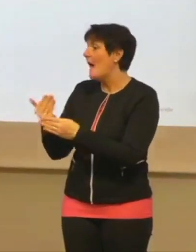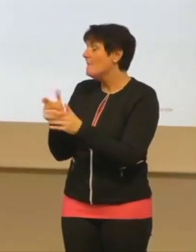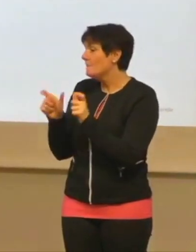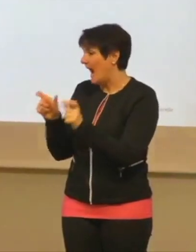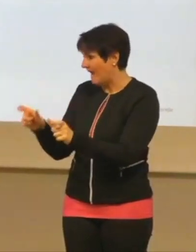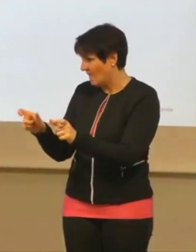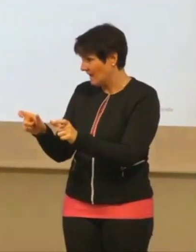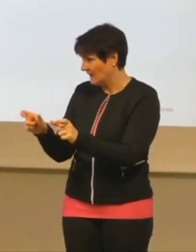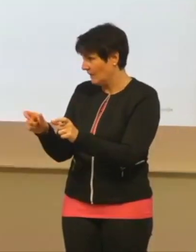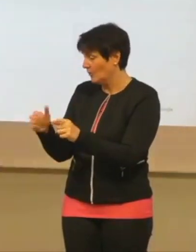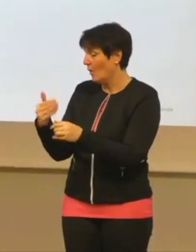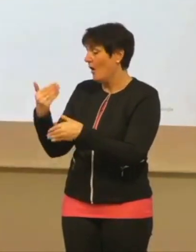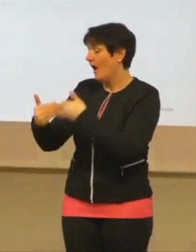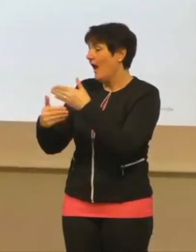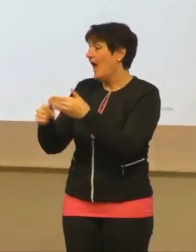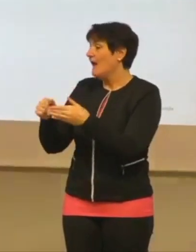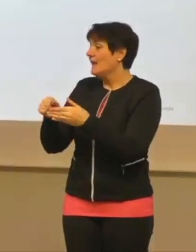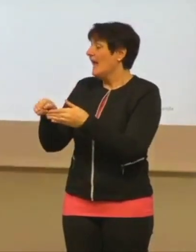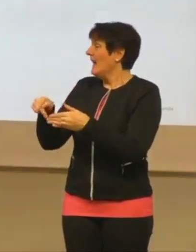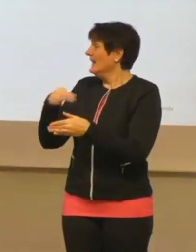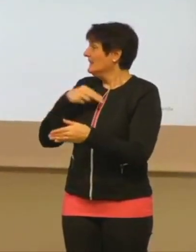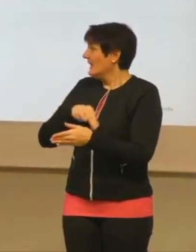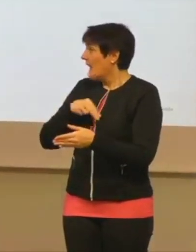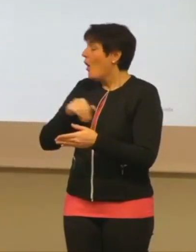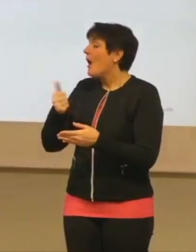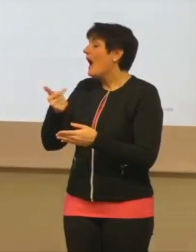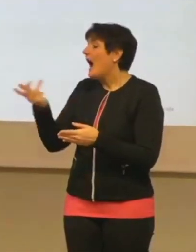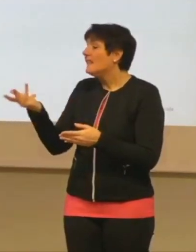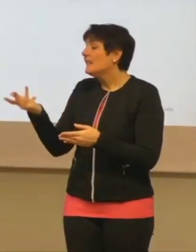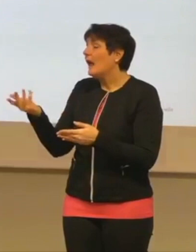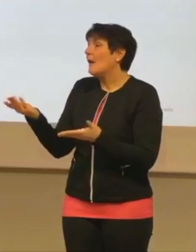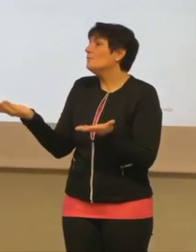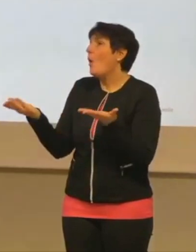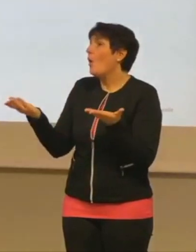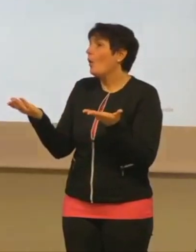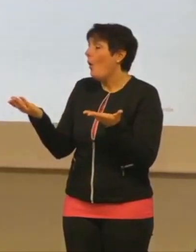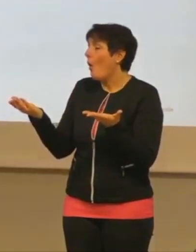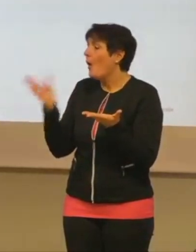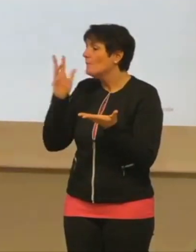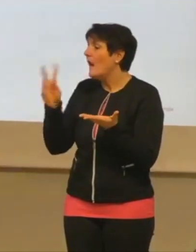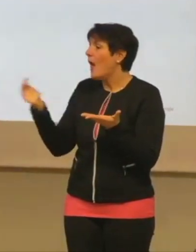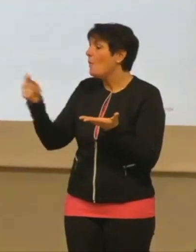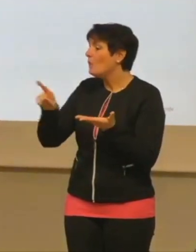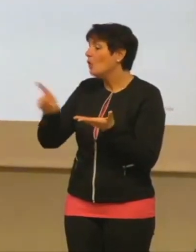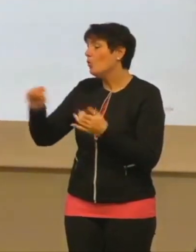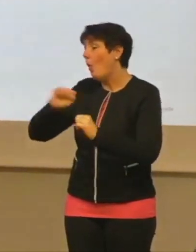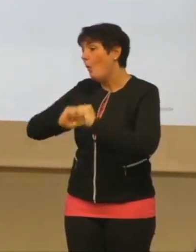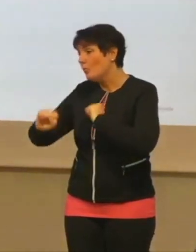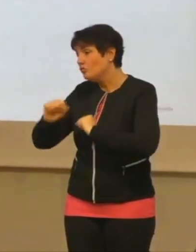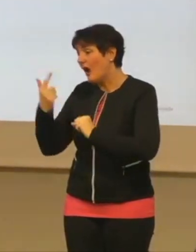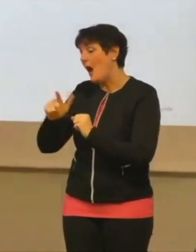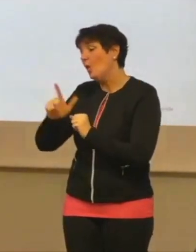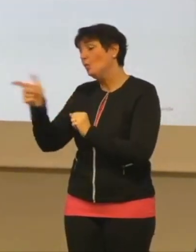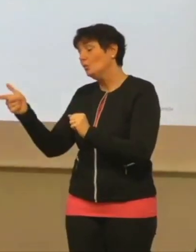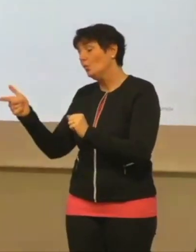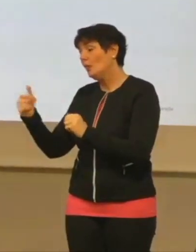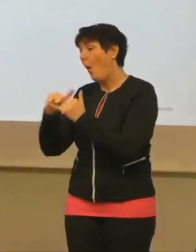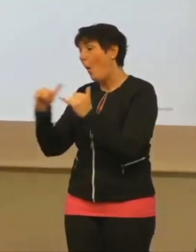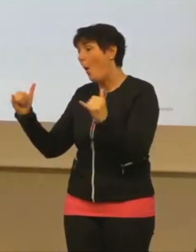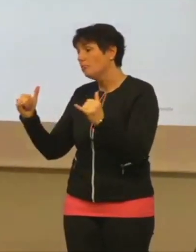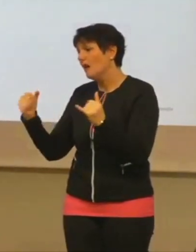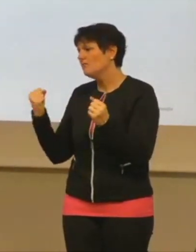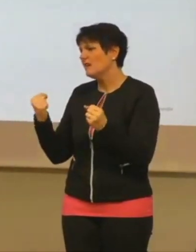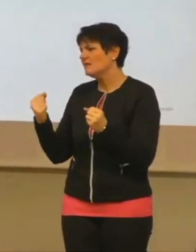saj odstranijo razloge, zaradi katerih bi lahko v kateremkoli trenutku prišlo do mučenja ali drugih oblik